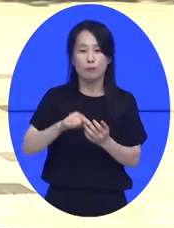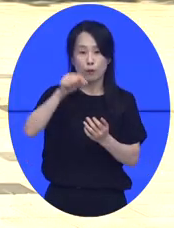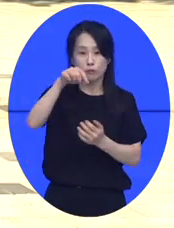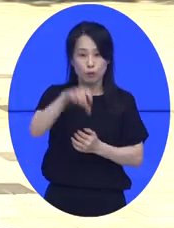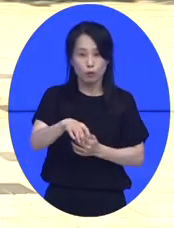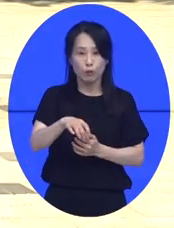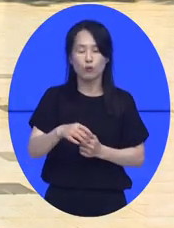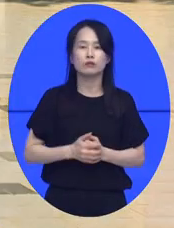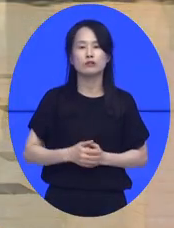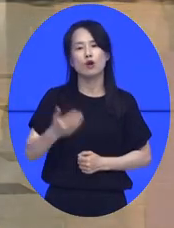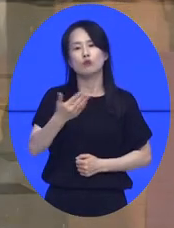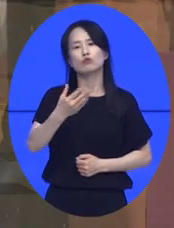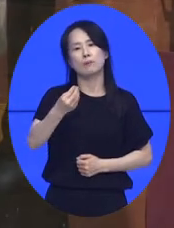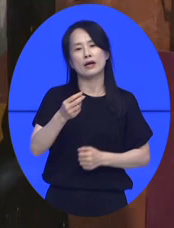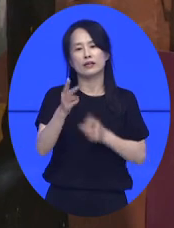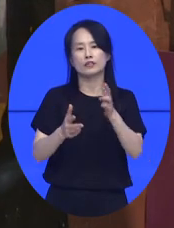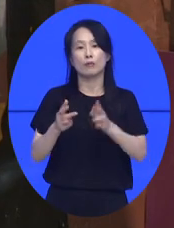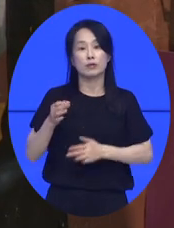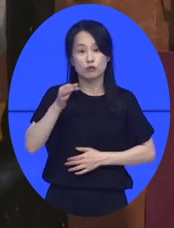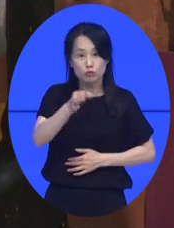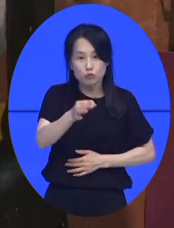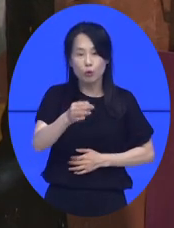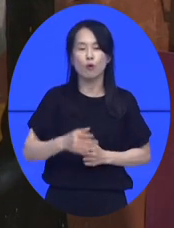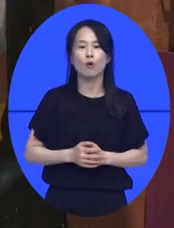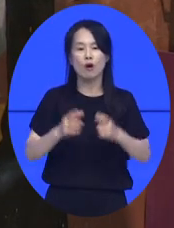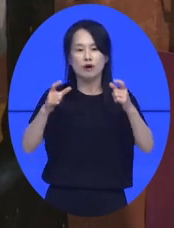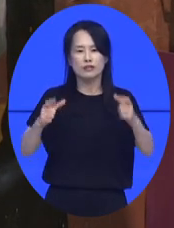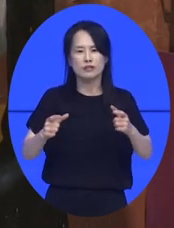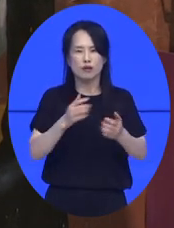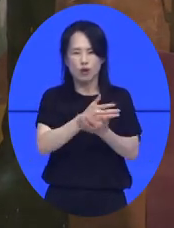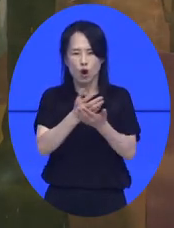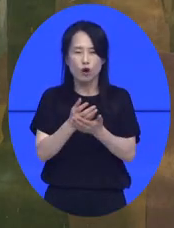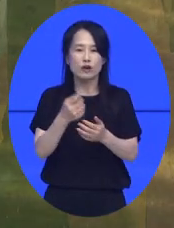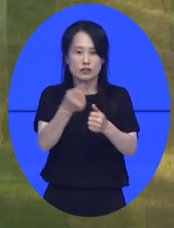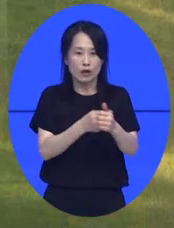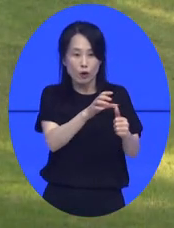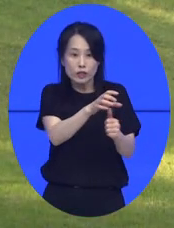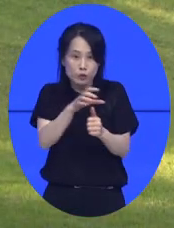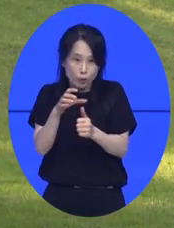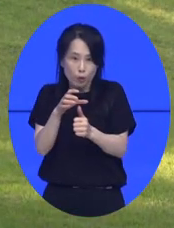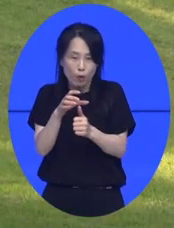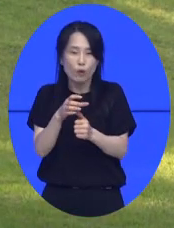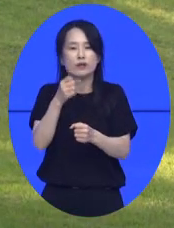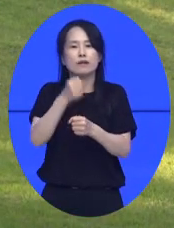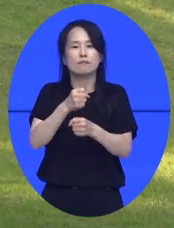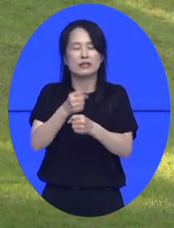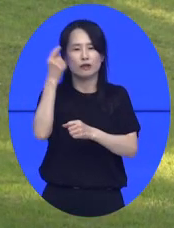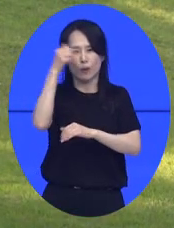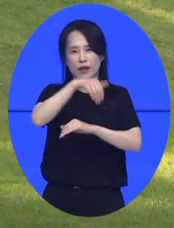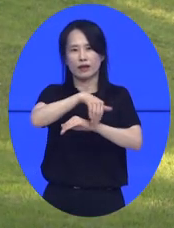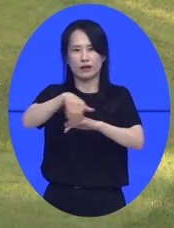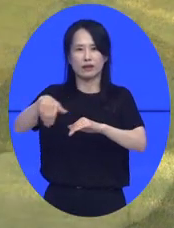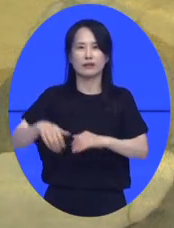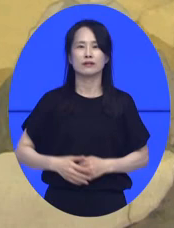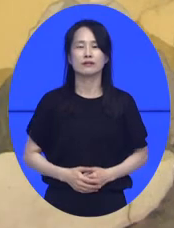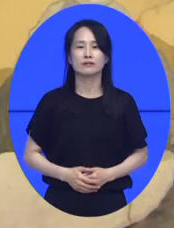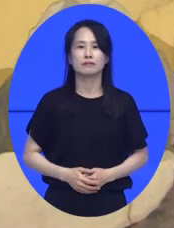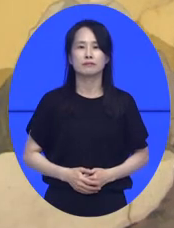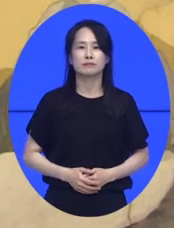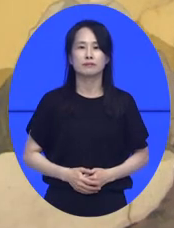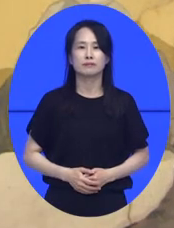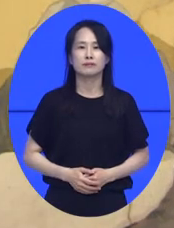지역에는 각 9천만원의 사업비를 투입해 지역의 다양한 자원을 활용한 관광 콘텐츠를 운영할 예정입니다